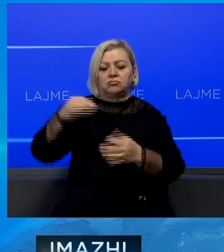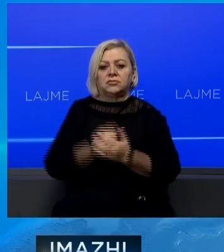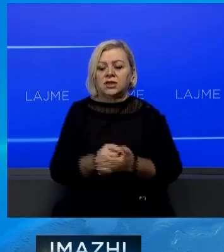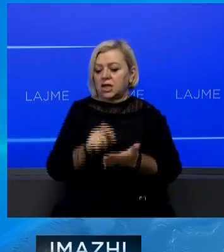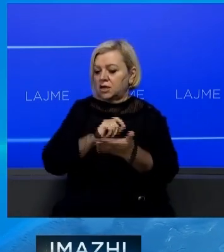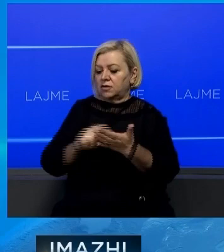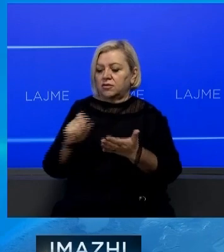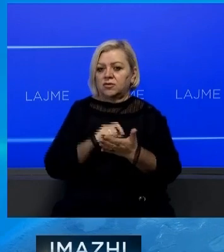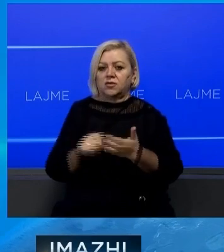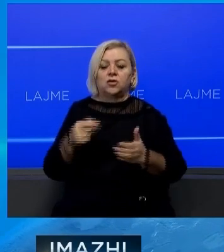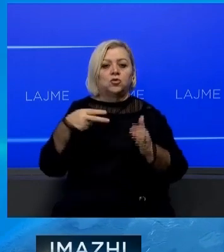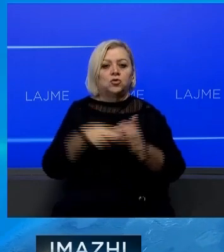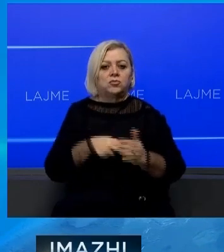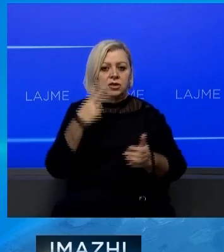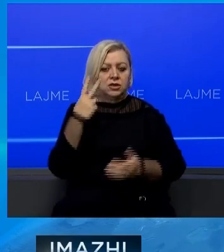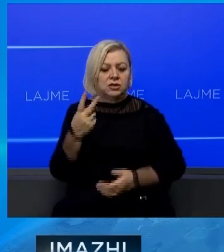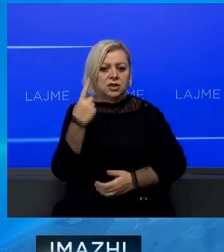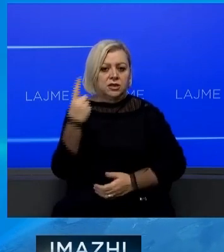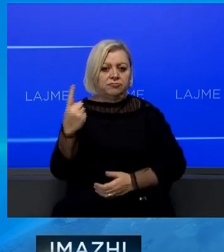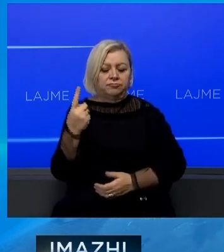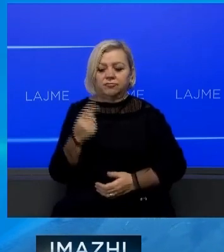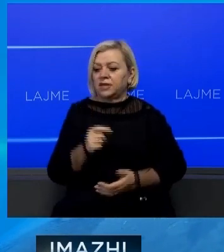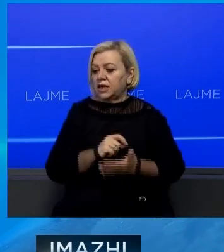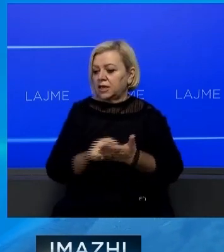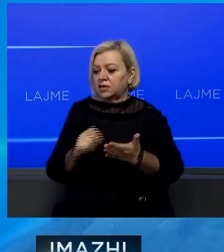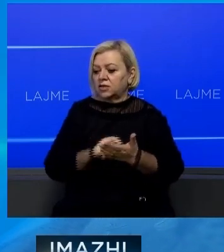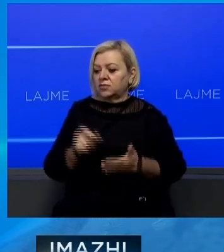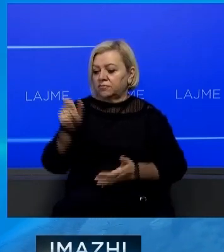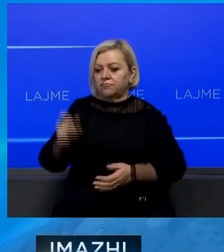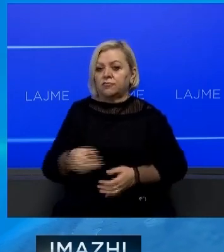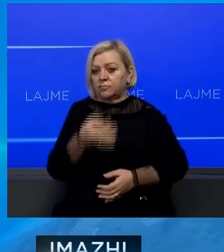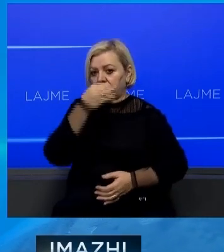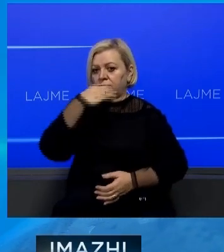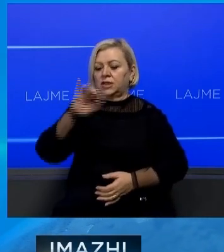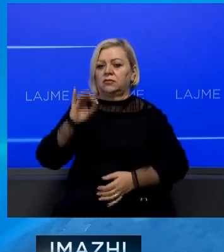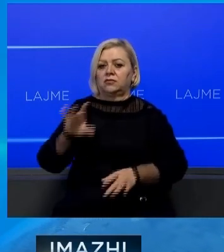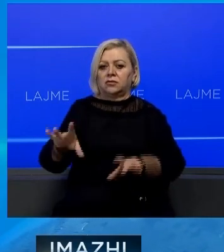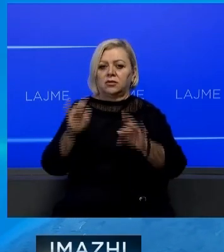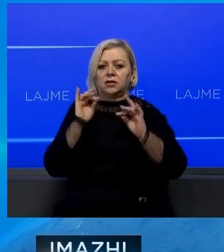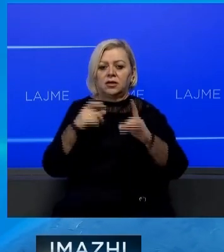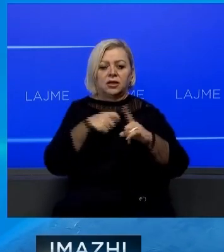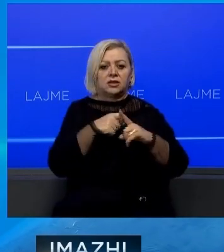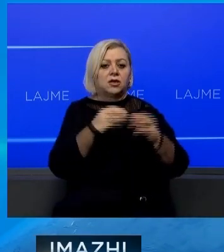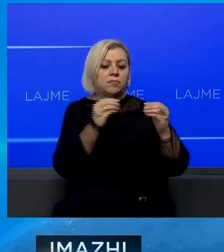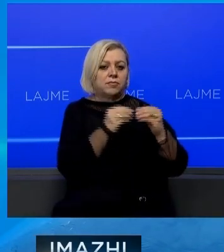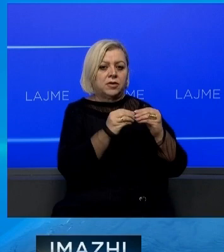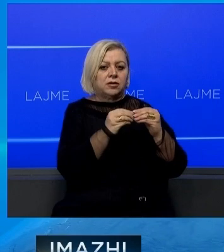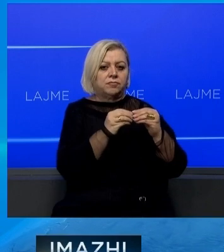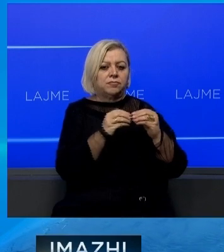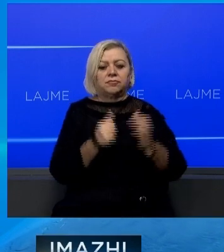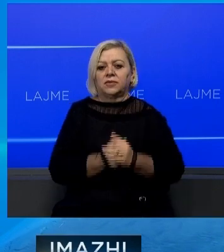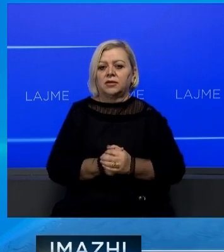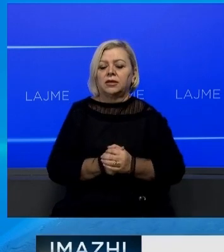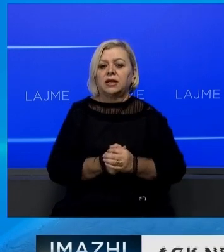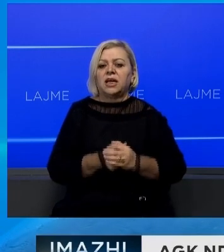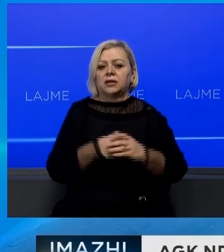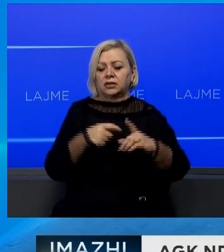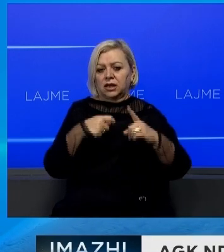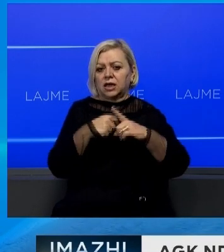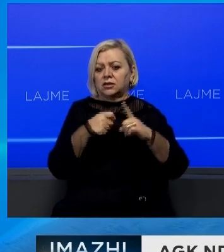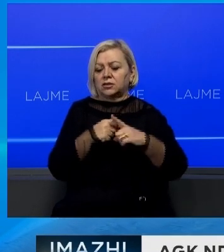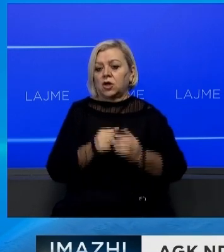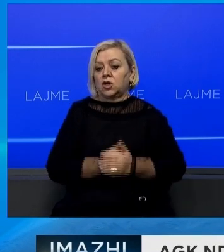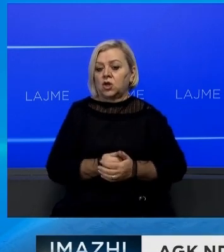gazetari 2021. Gazetari më i miri vitit u zgjedh Kastriot Berisha nga Kalco.com. Çmimi